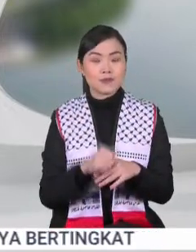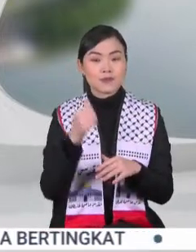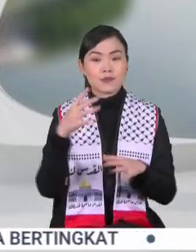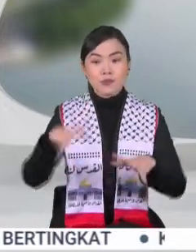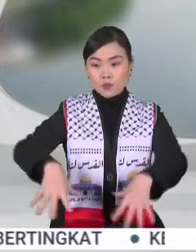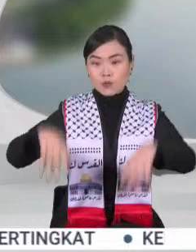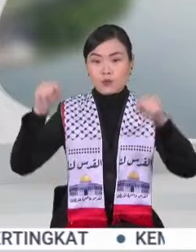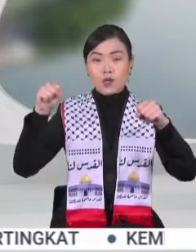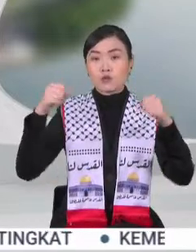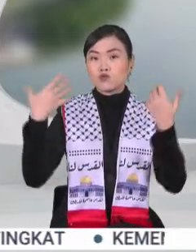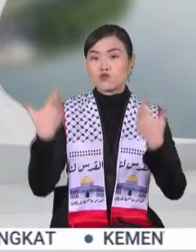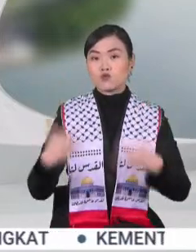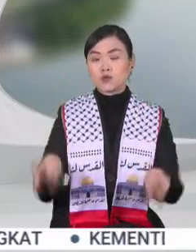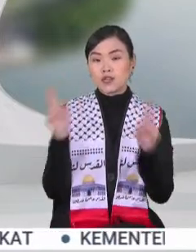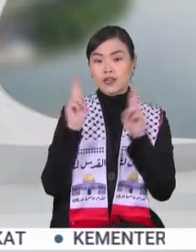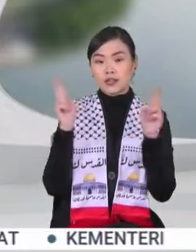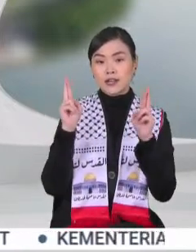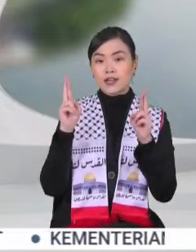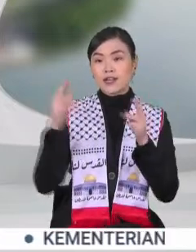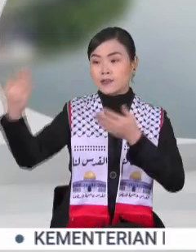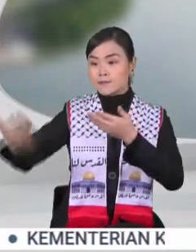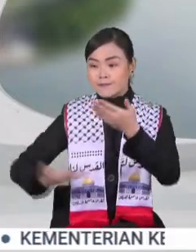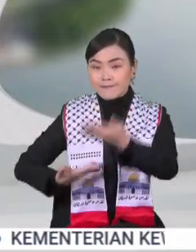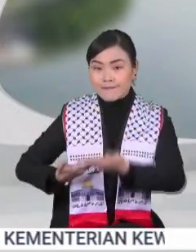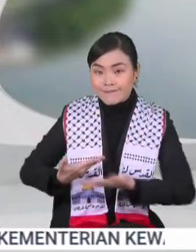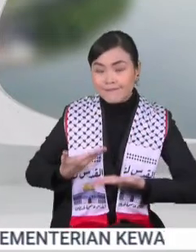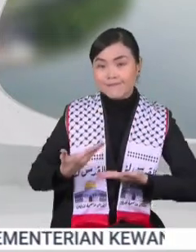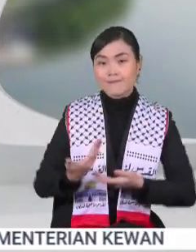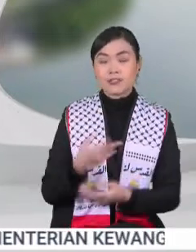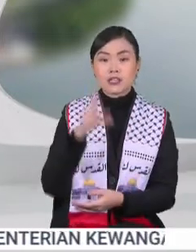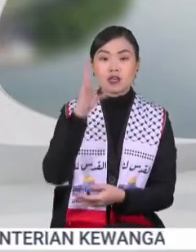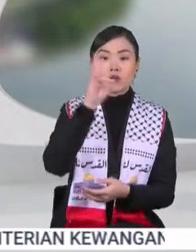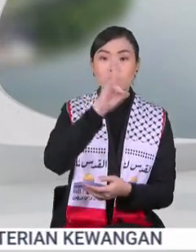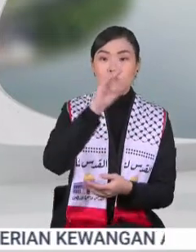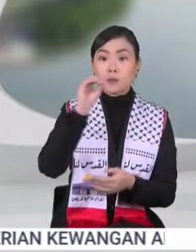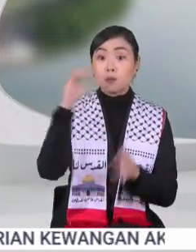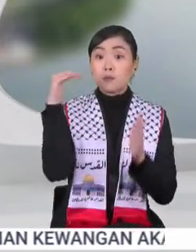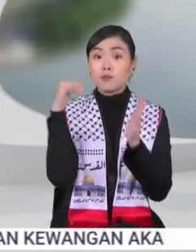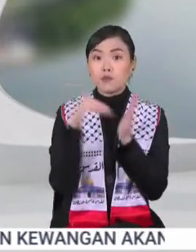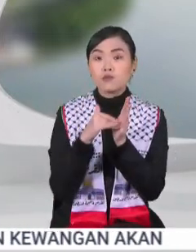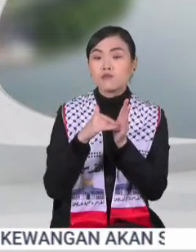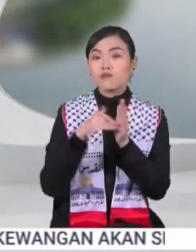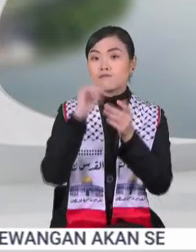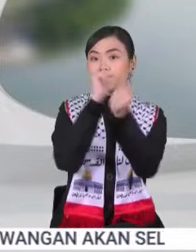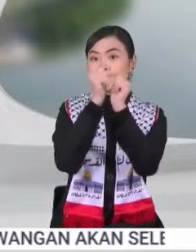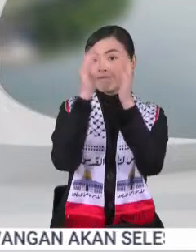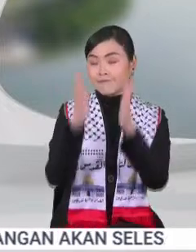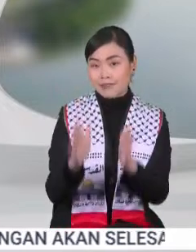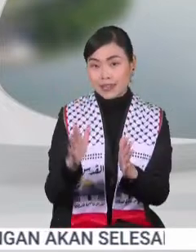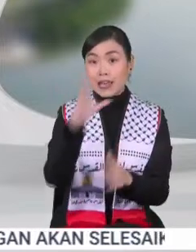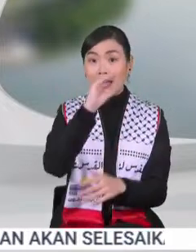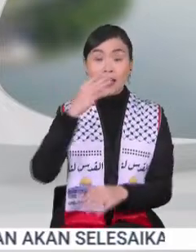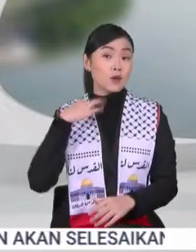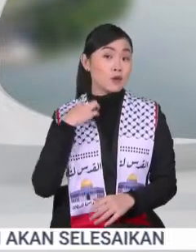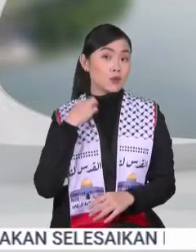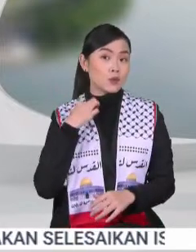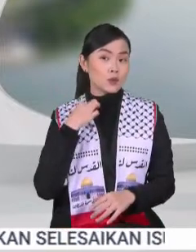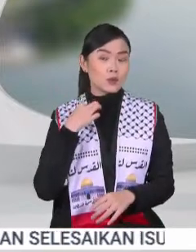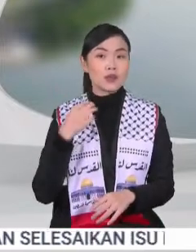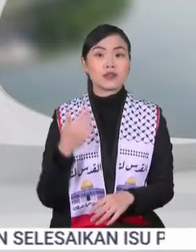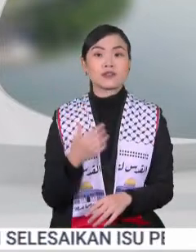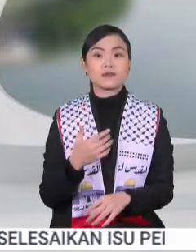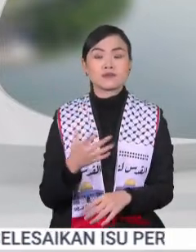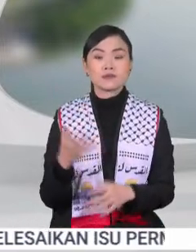Balu juga sudah bersedia menyambut kehadiran hampir 7000 atlet pegawai serta petugas sukarela yang terlibat dalam